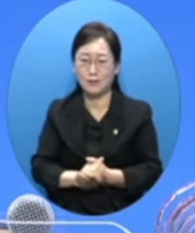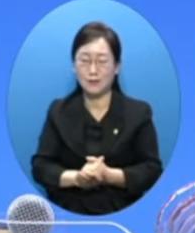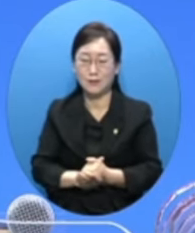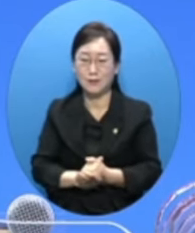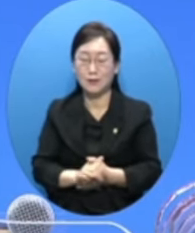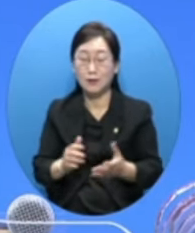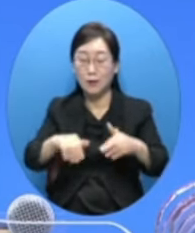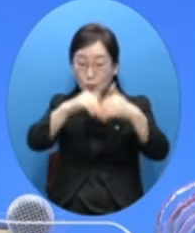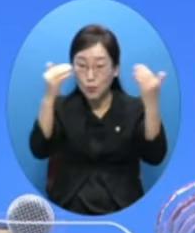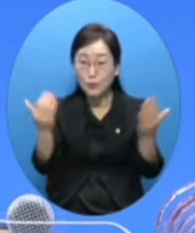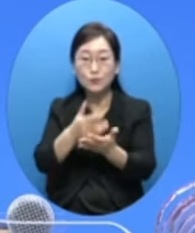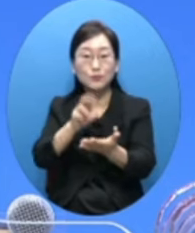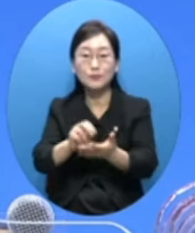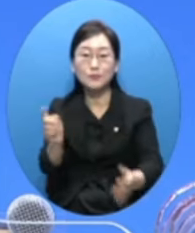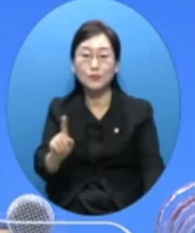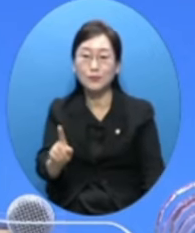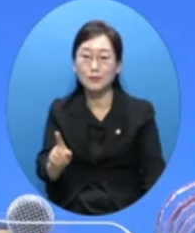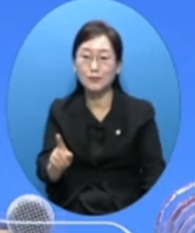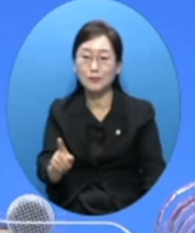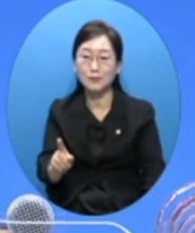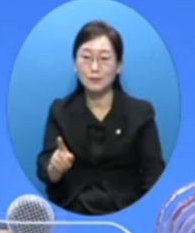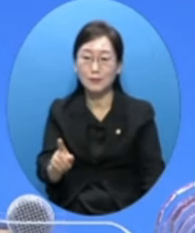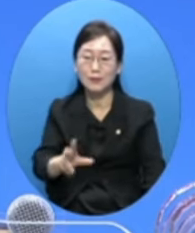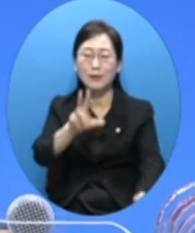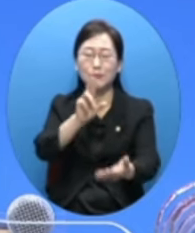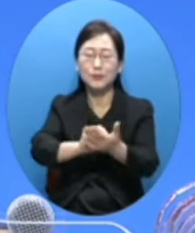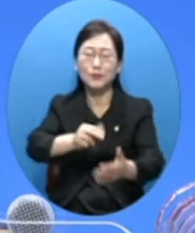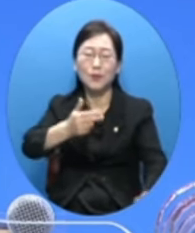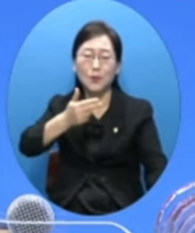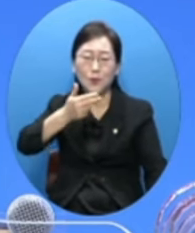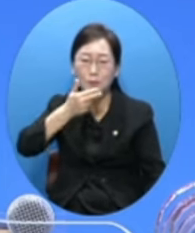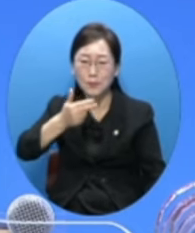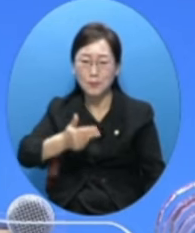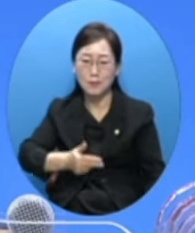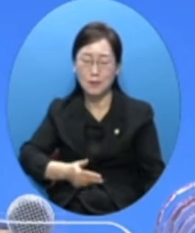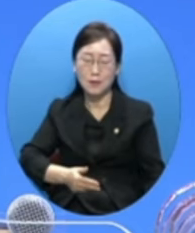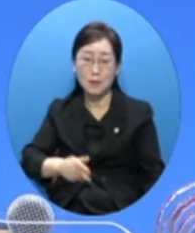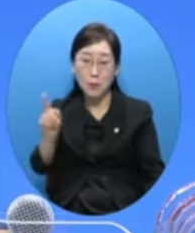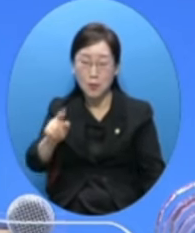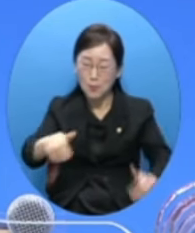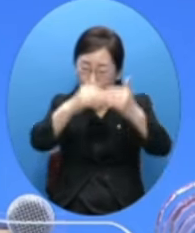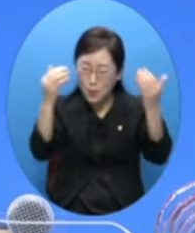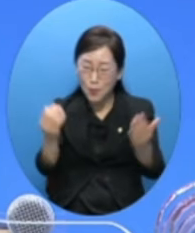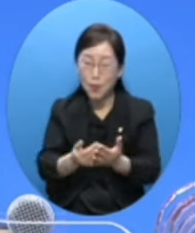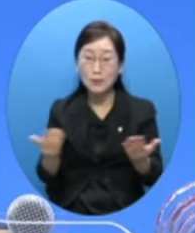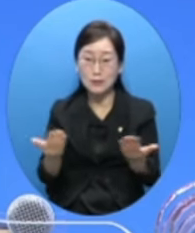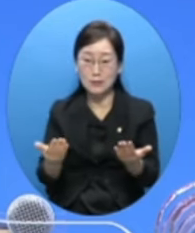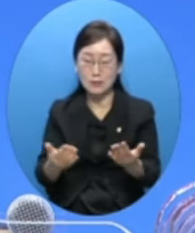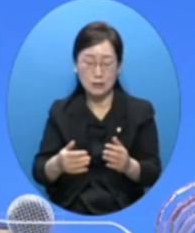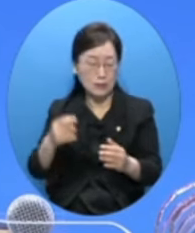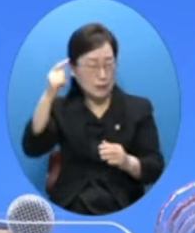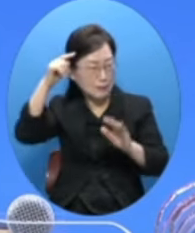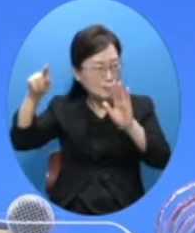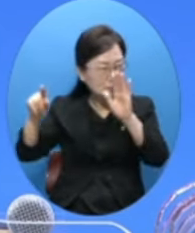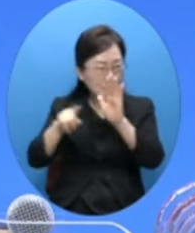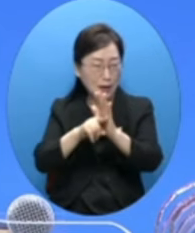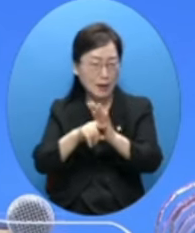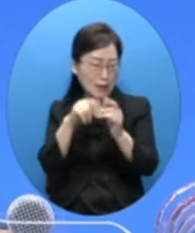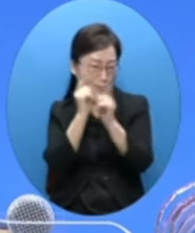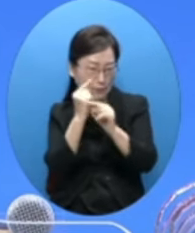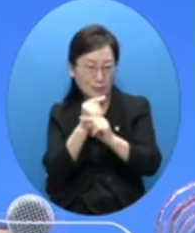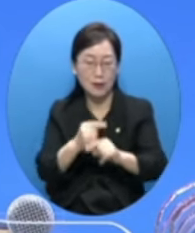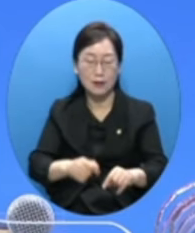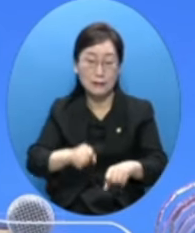모든 문제가 이 믿음이 없는 사람, 매사 부정적인 사람, 좀 성격이